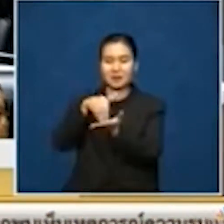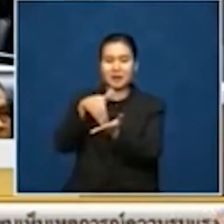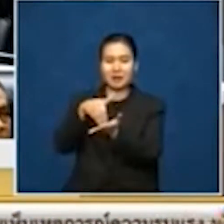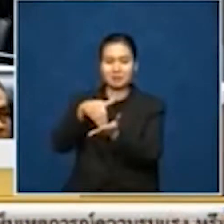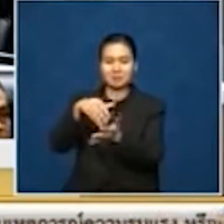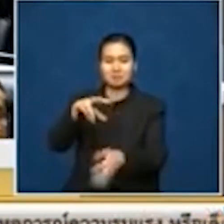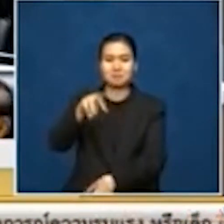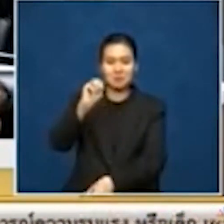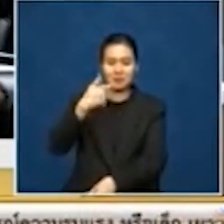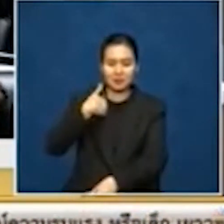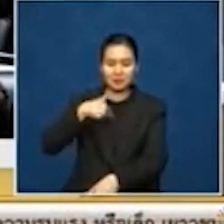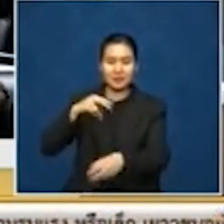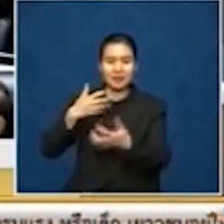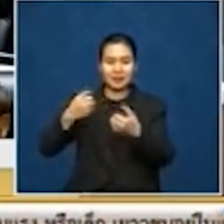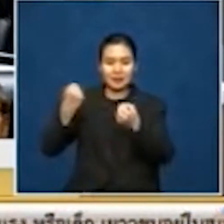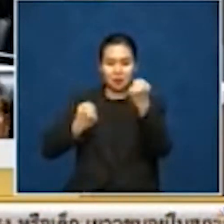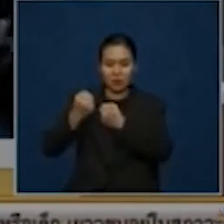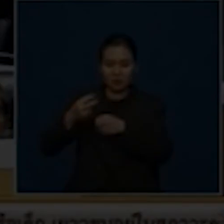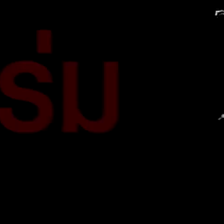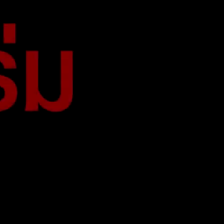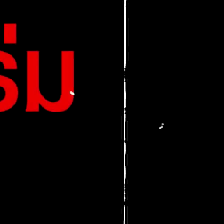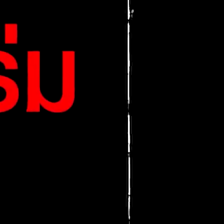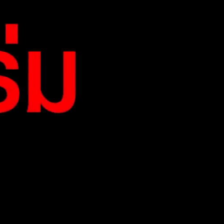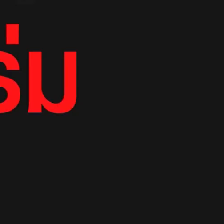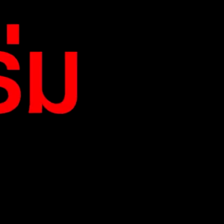จีโน่ฉีดน้ำใส่สาร